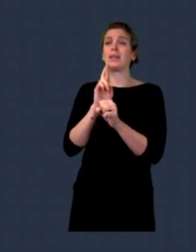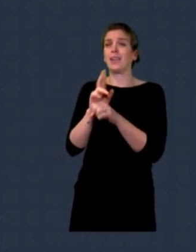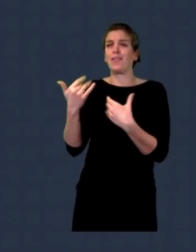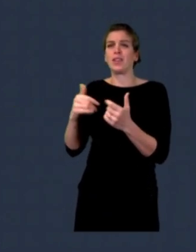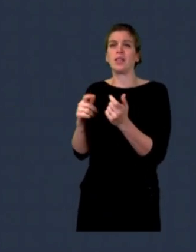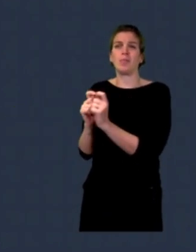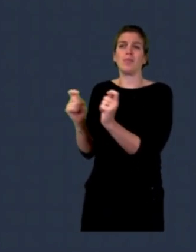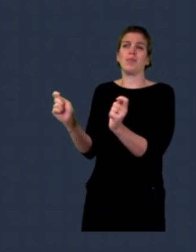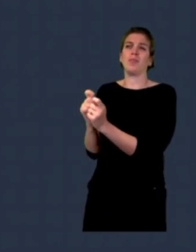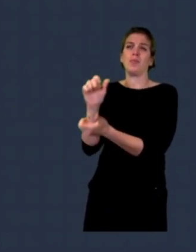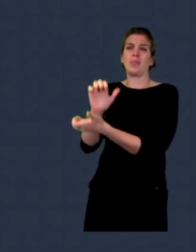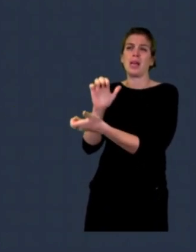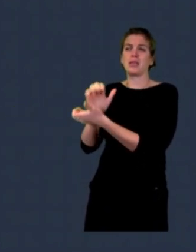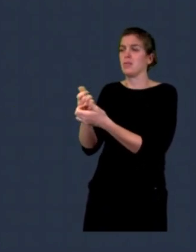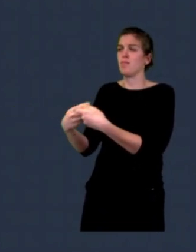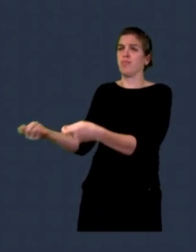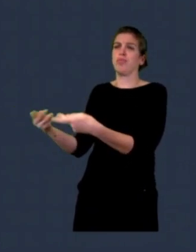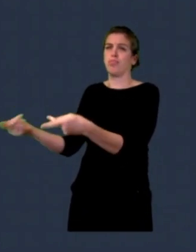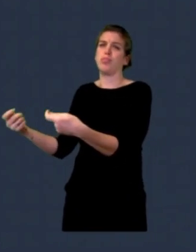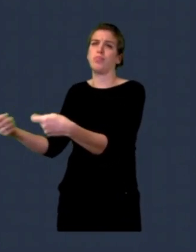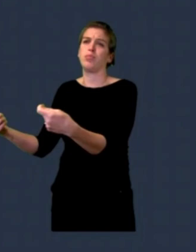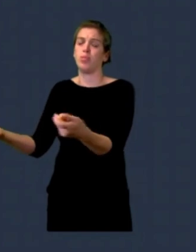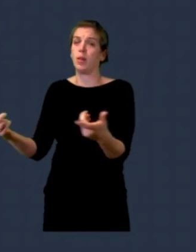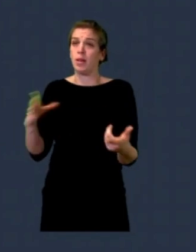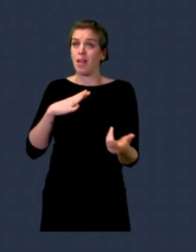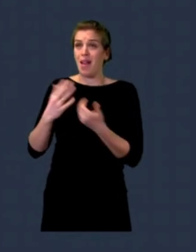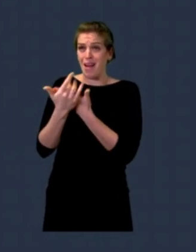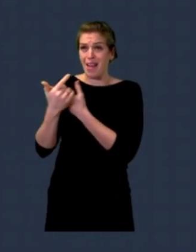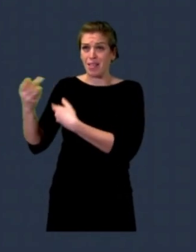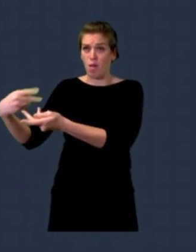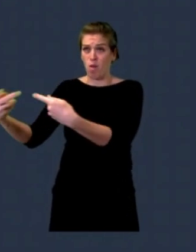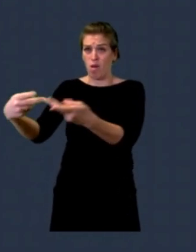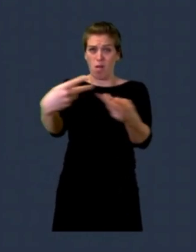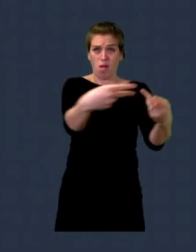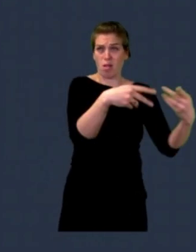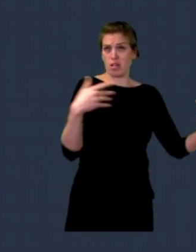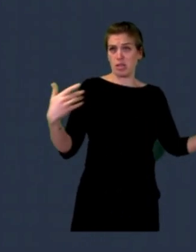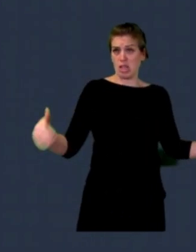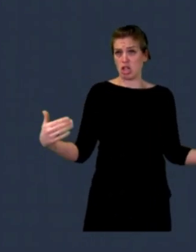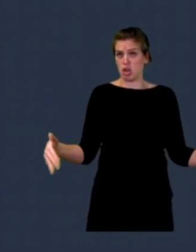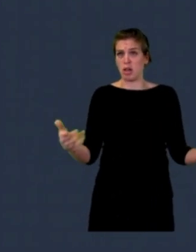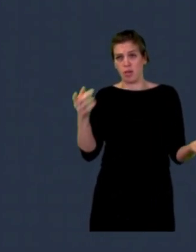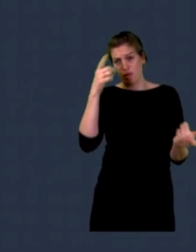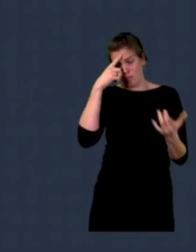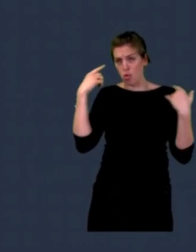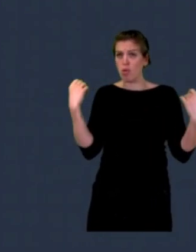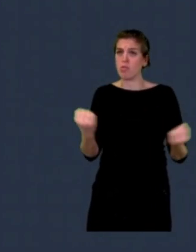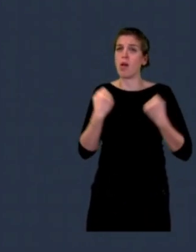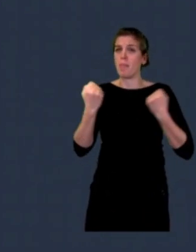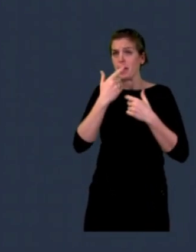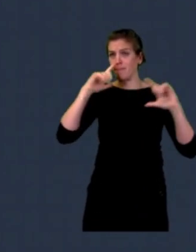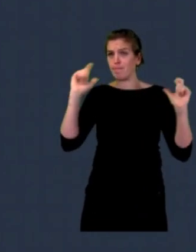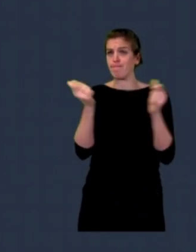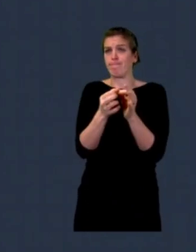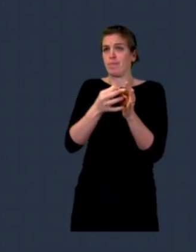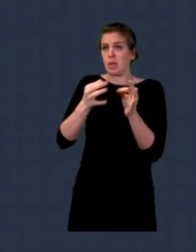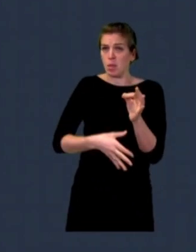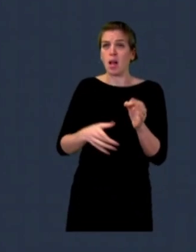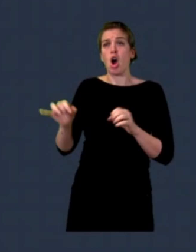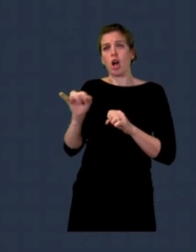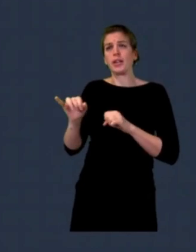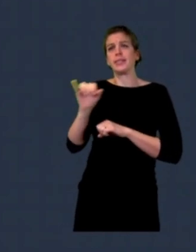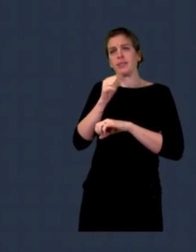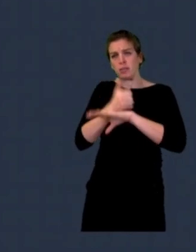et les habitants de notre région ont déjà reçu des courriers afin de les informer de la tenue d'une campagne de dépistage organisée par la